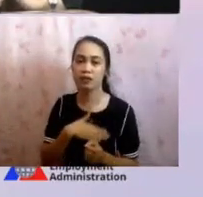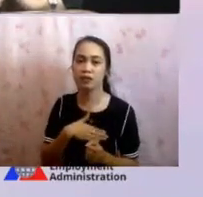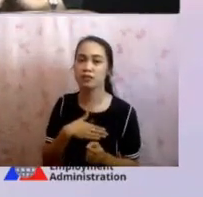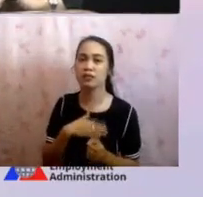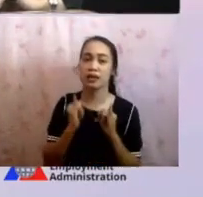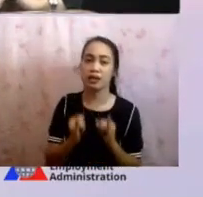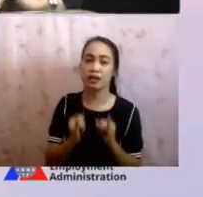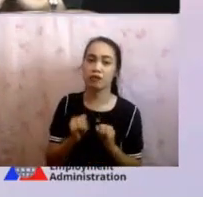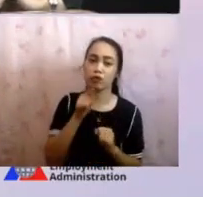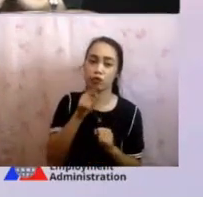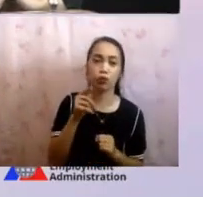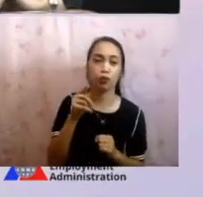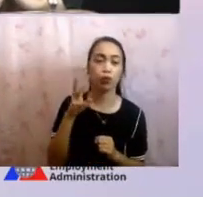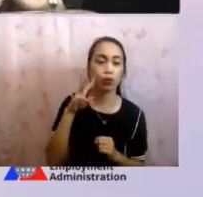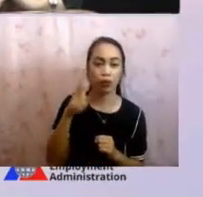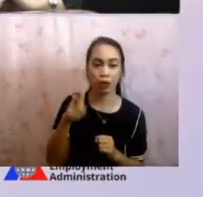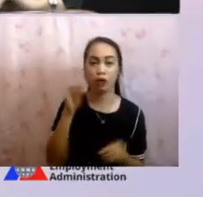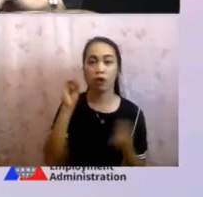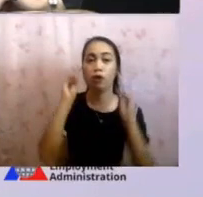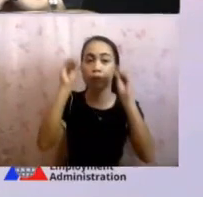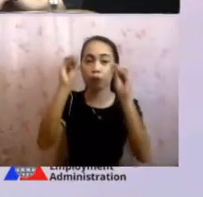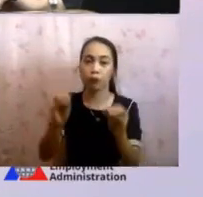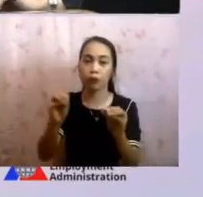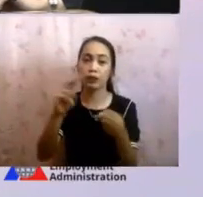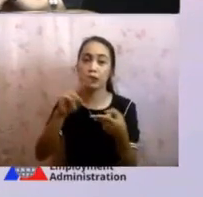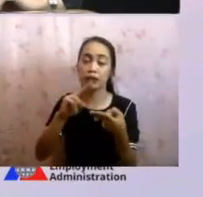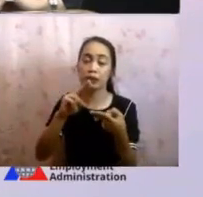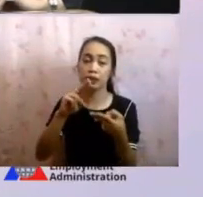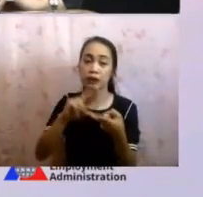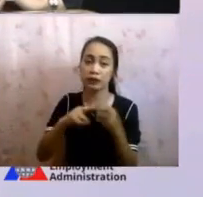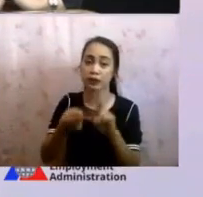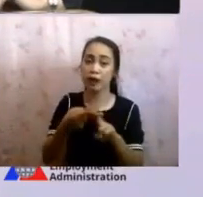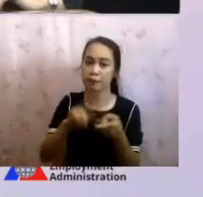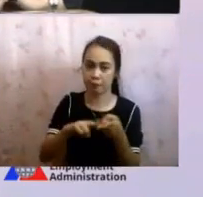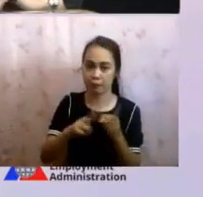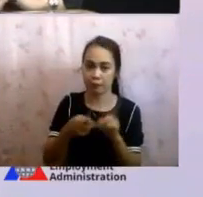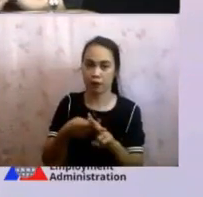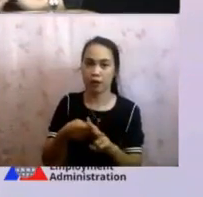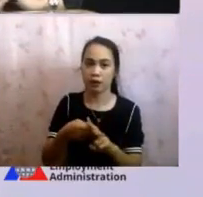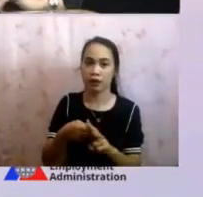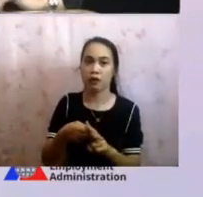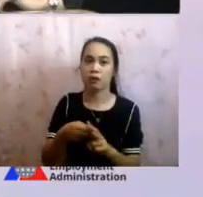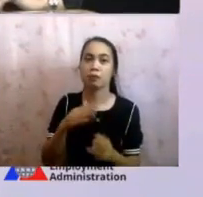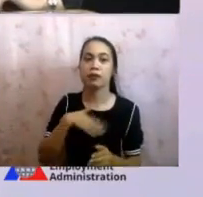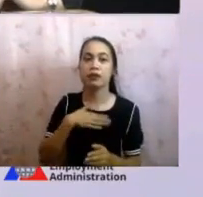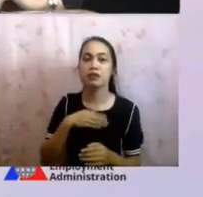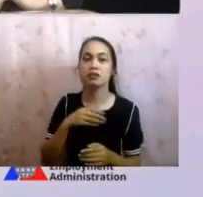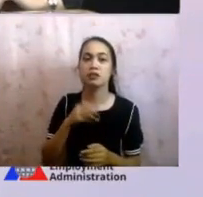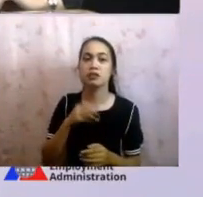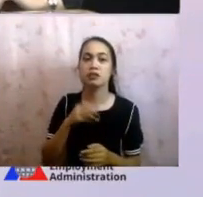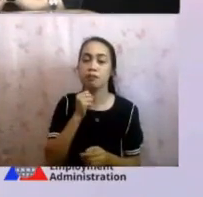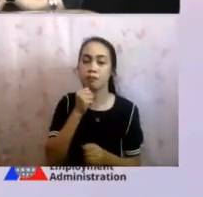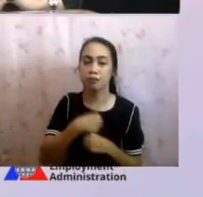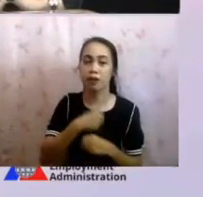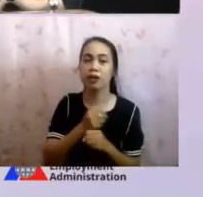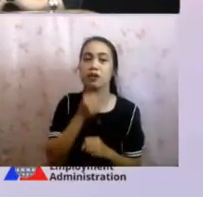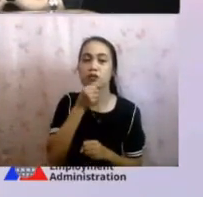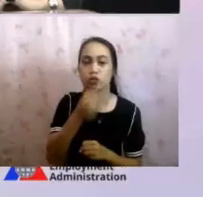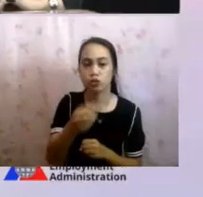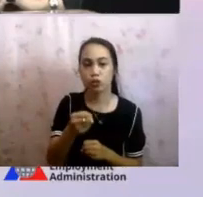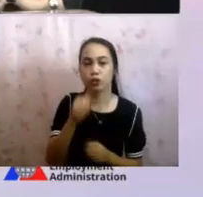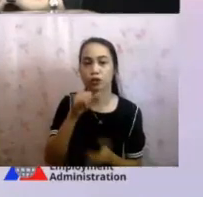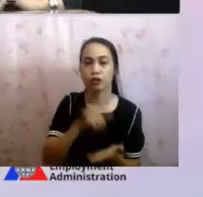nga makontakt. Okay? And then, formal email address. Ayaw in taong ng mga email address